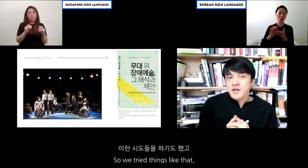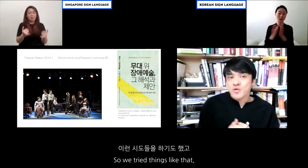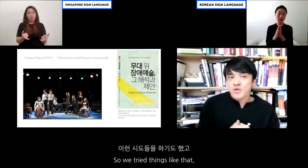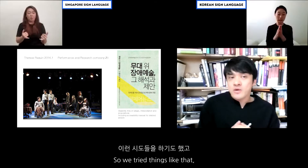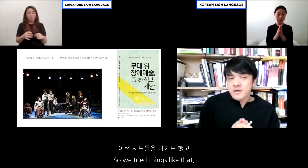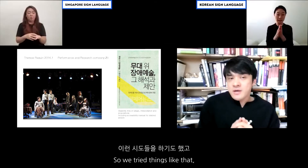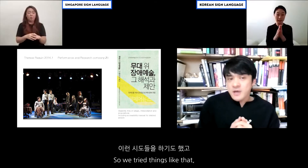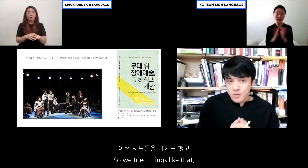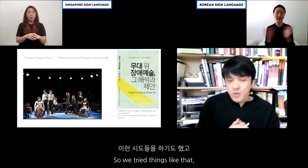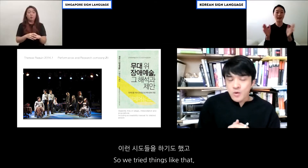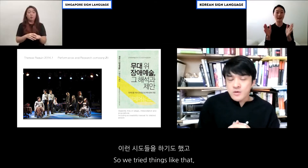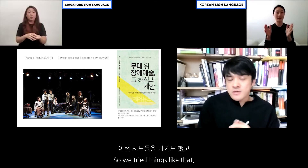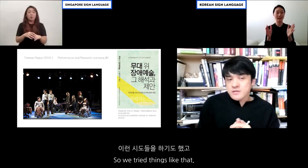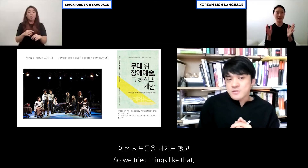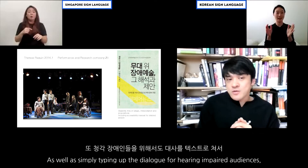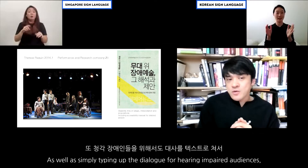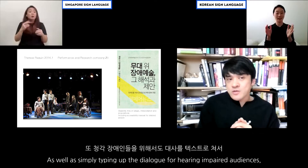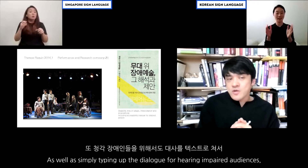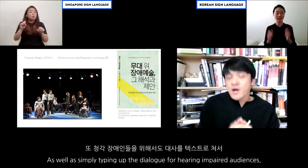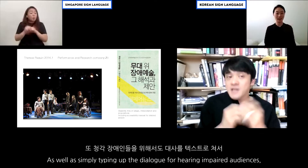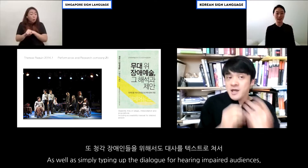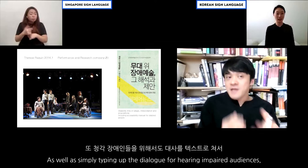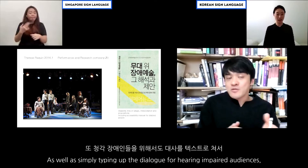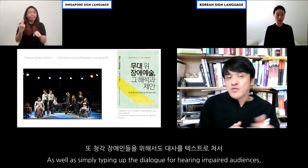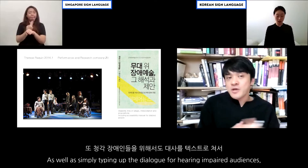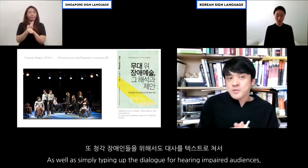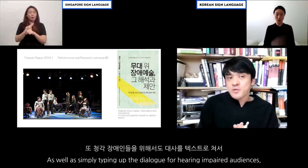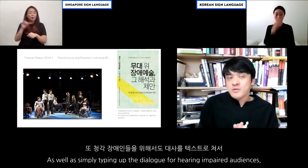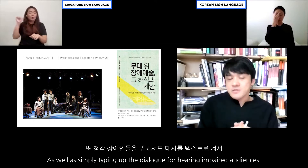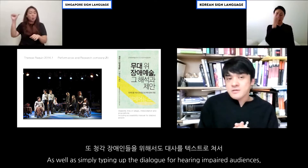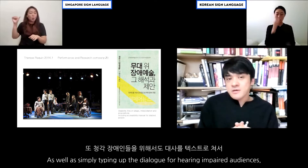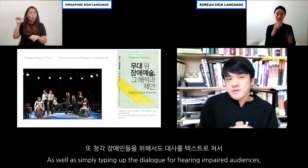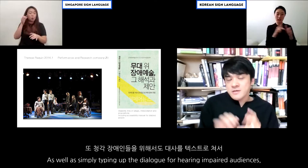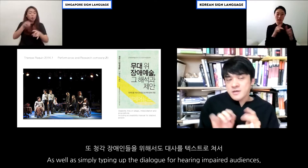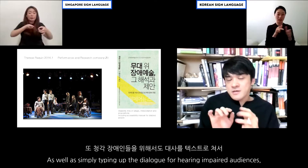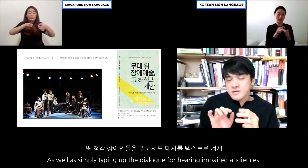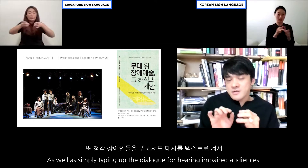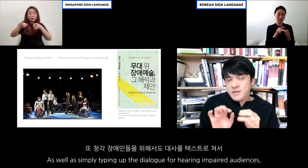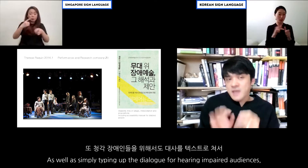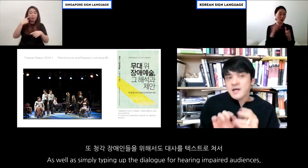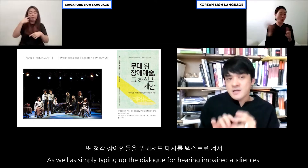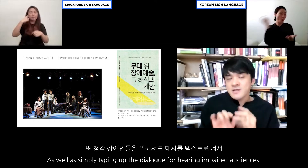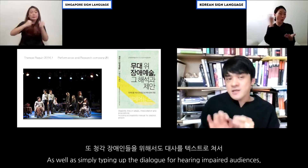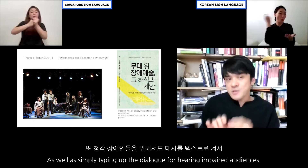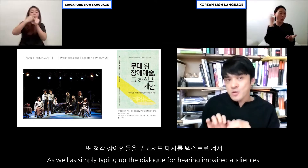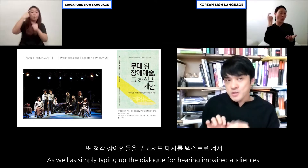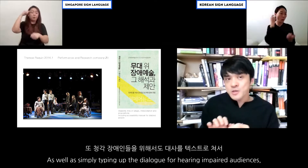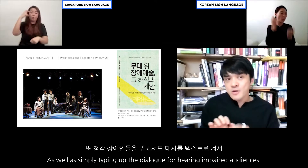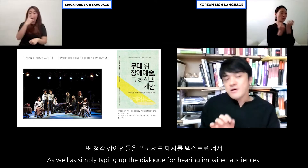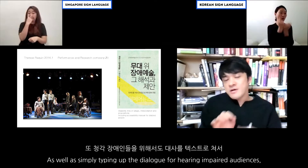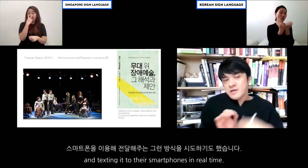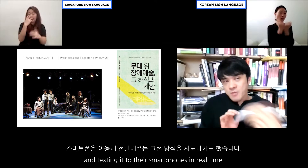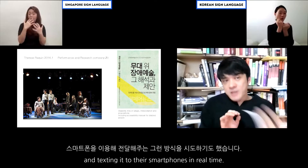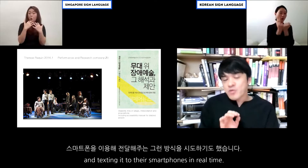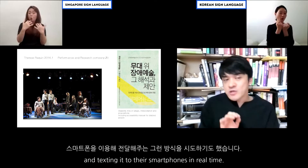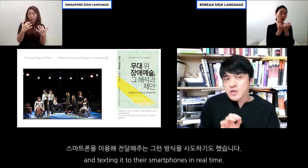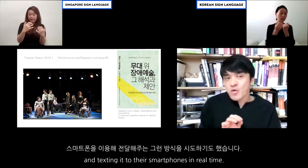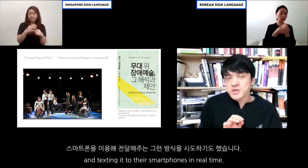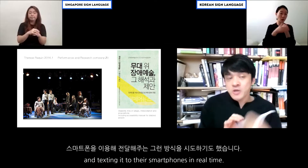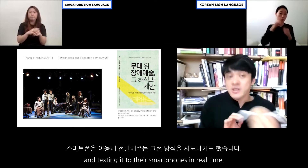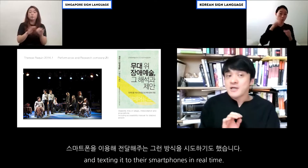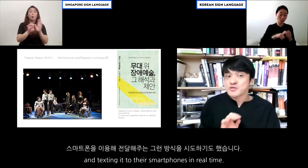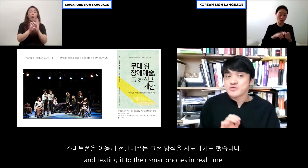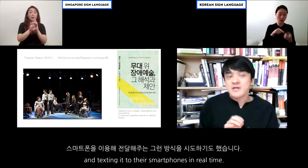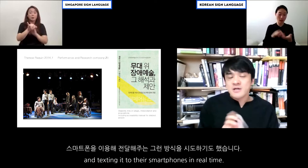시도들을 하기도 했고 또 청각장애인들을 위해서도 대사를 텍스트로 쳐서 스마트폰을